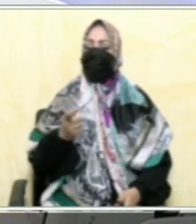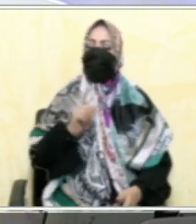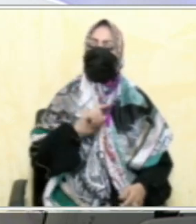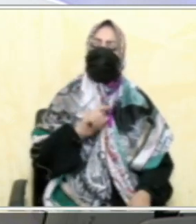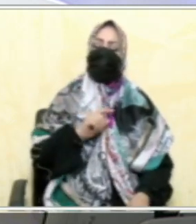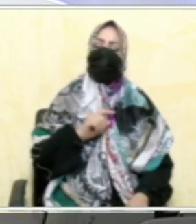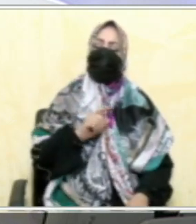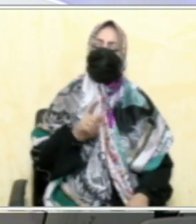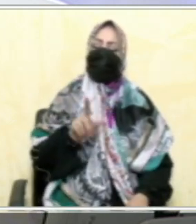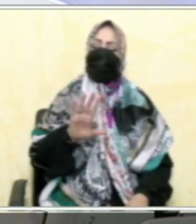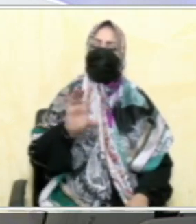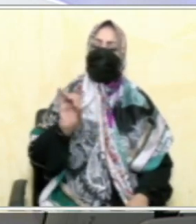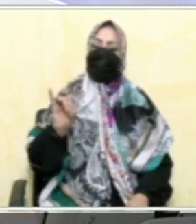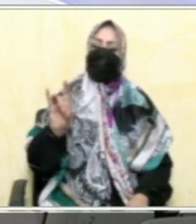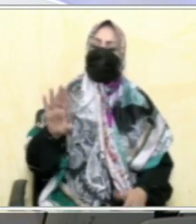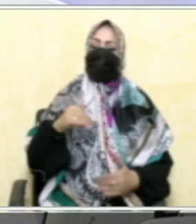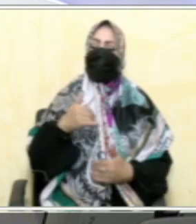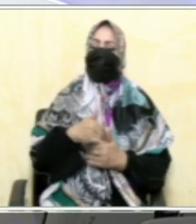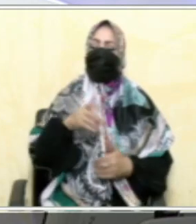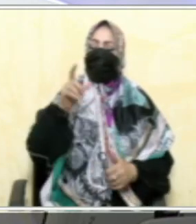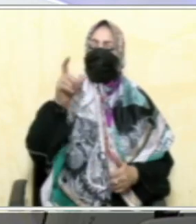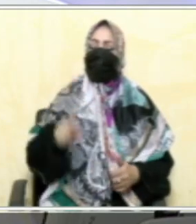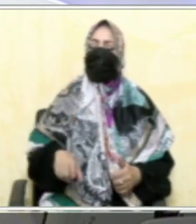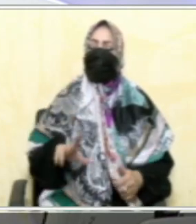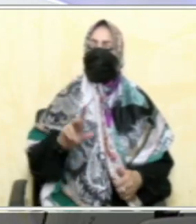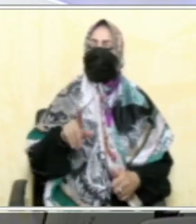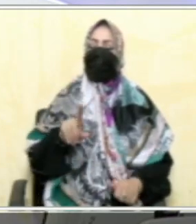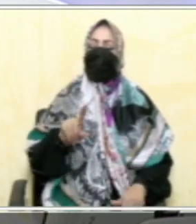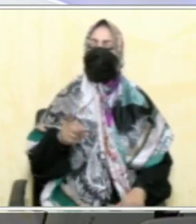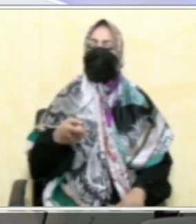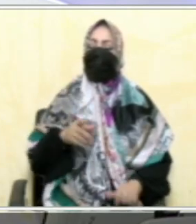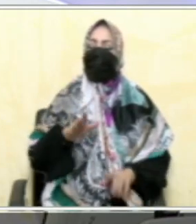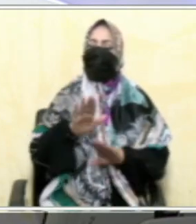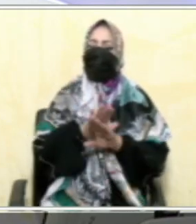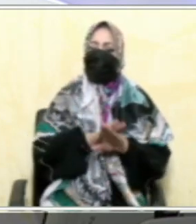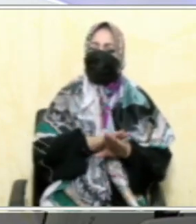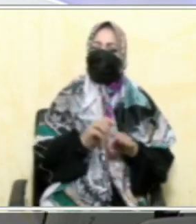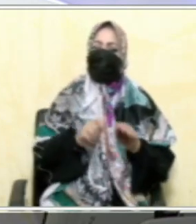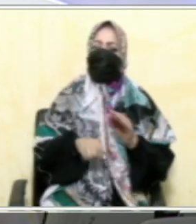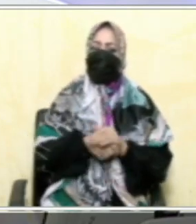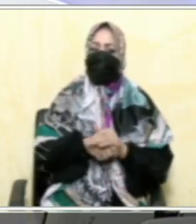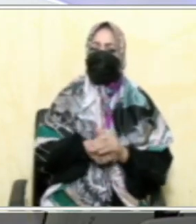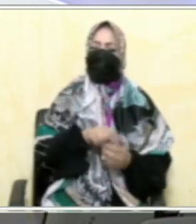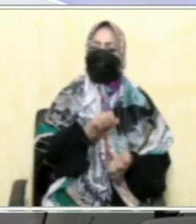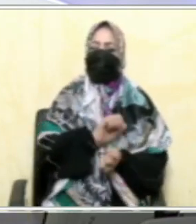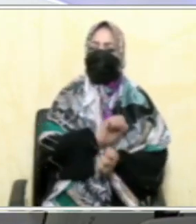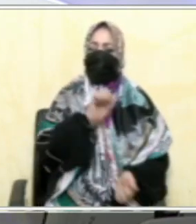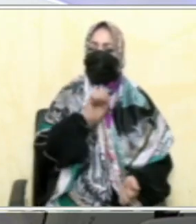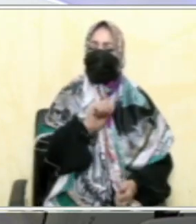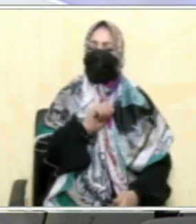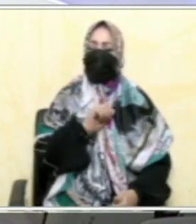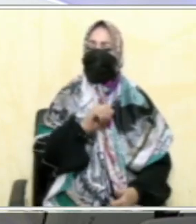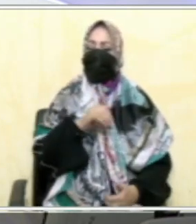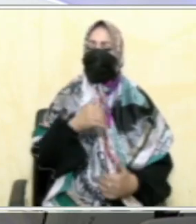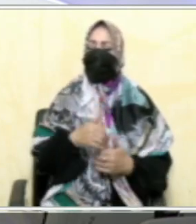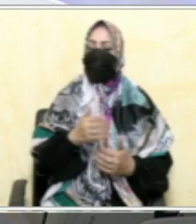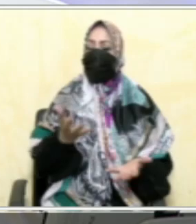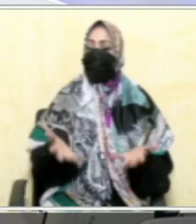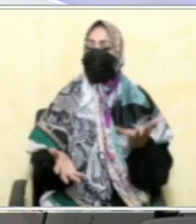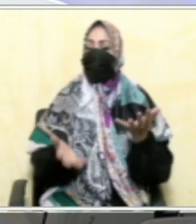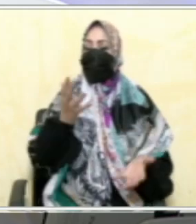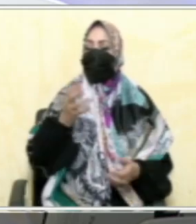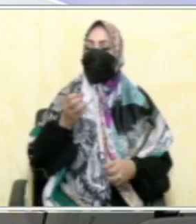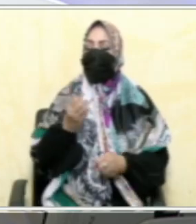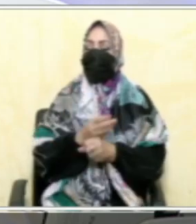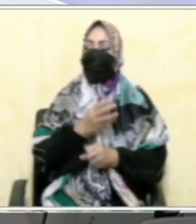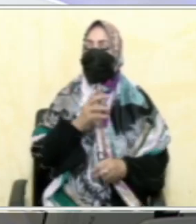العدل، وخلاف العدالة هي الفسق، والفسق لا والفاسق لا يولى القضاء. وبالتالي